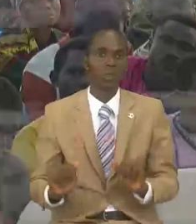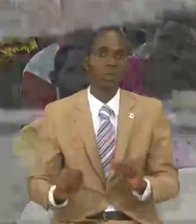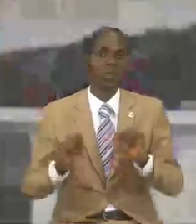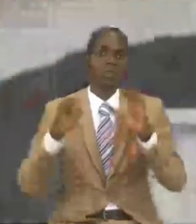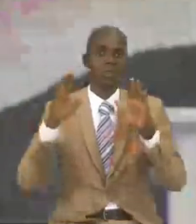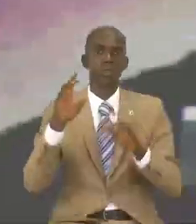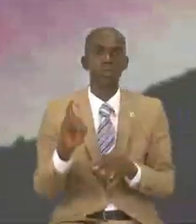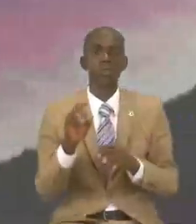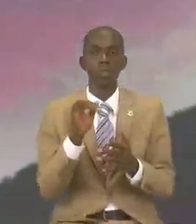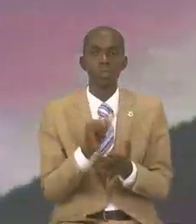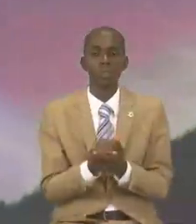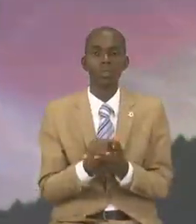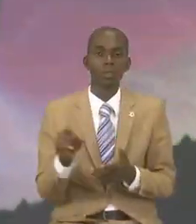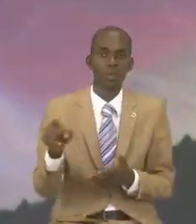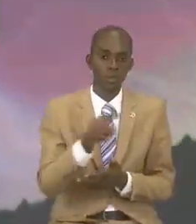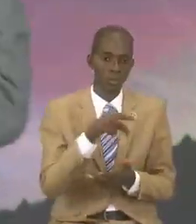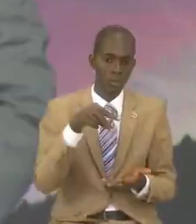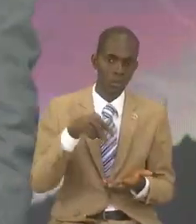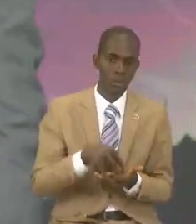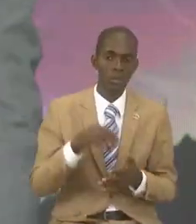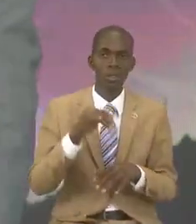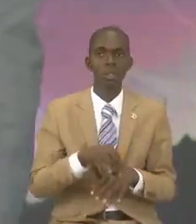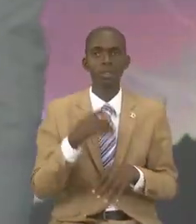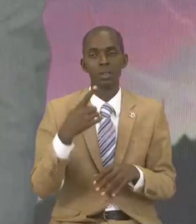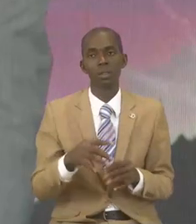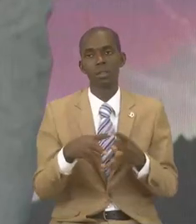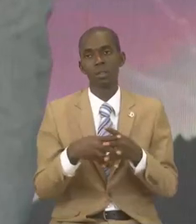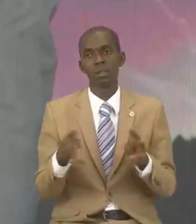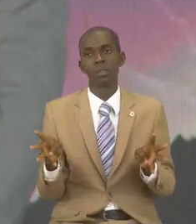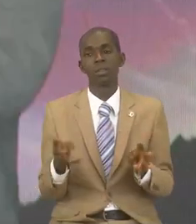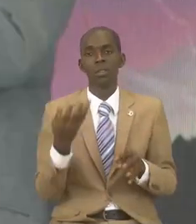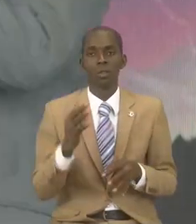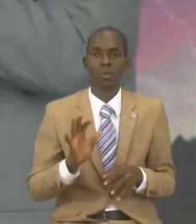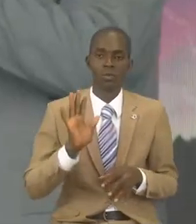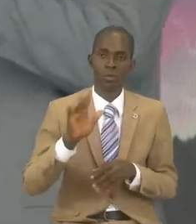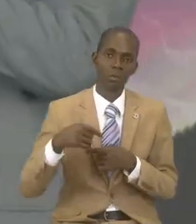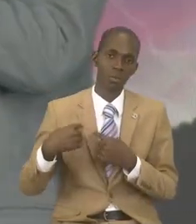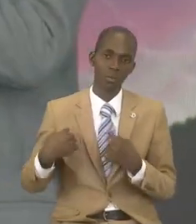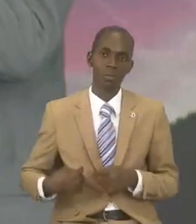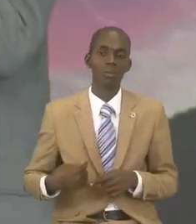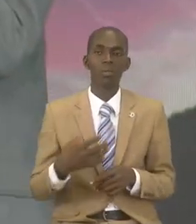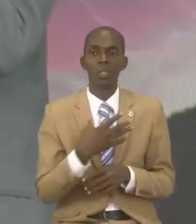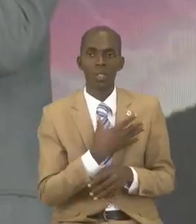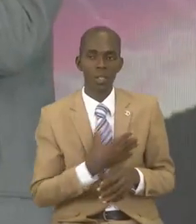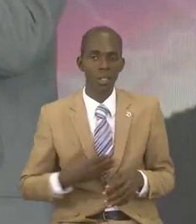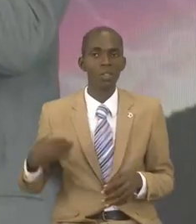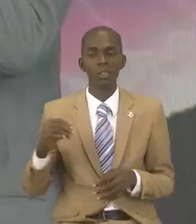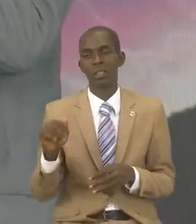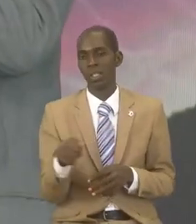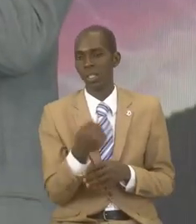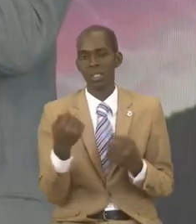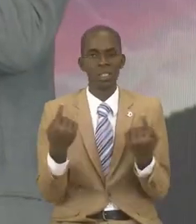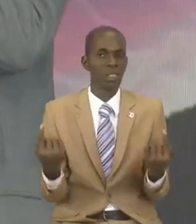consacré, tu dois tenir à la porte de ton cœur et tout